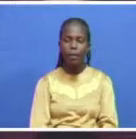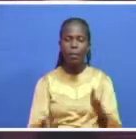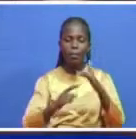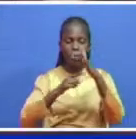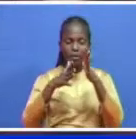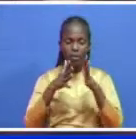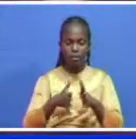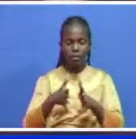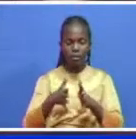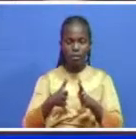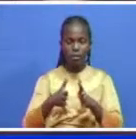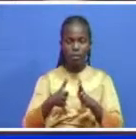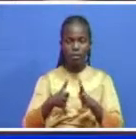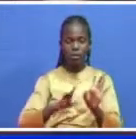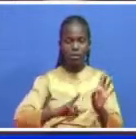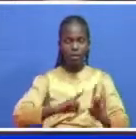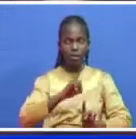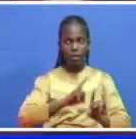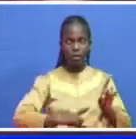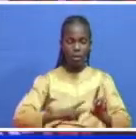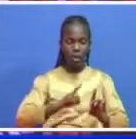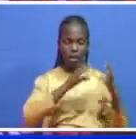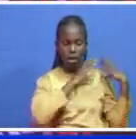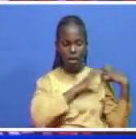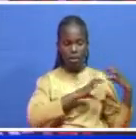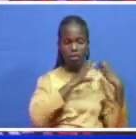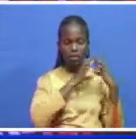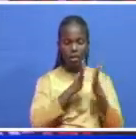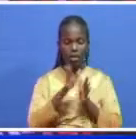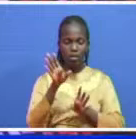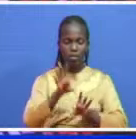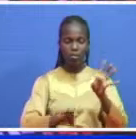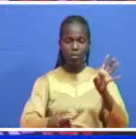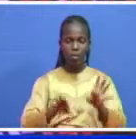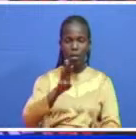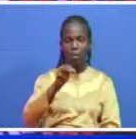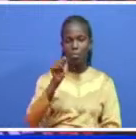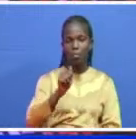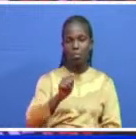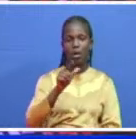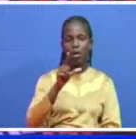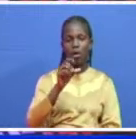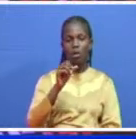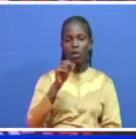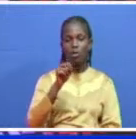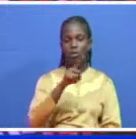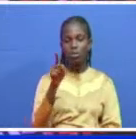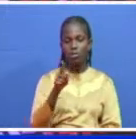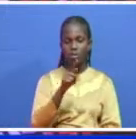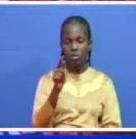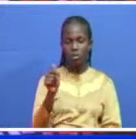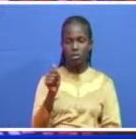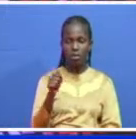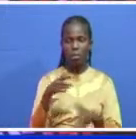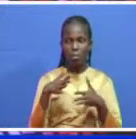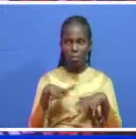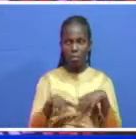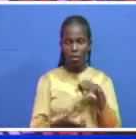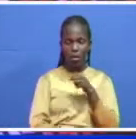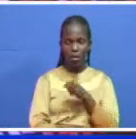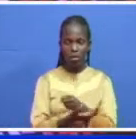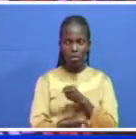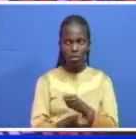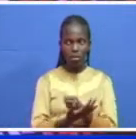Minista wa utalii kithio na nyamosi ya kithekani mwandu Penina Malonza ni wathudhia enedhi kwende